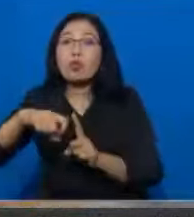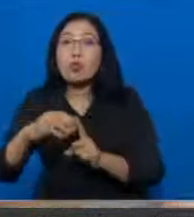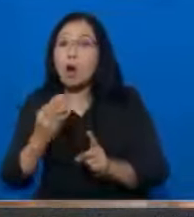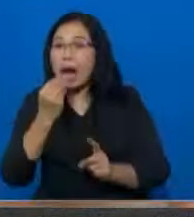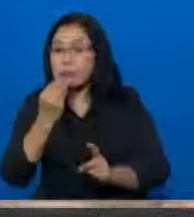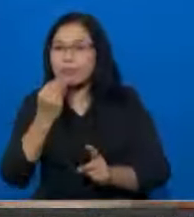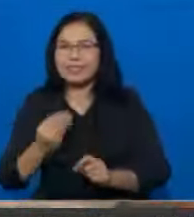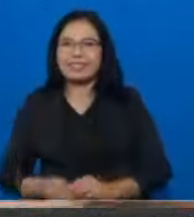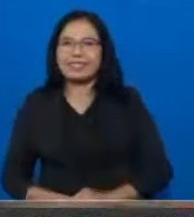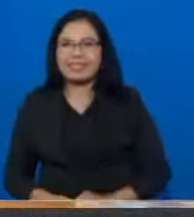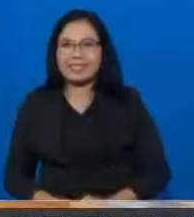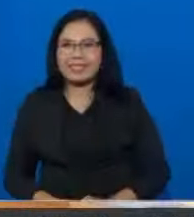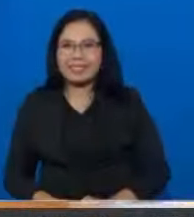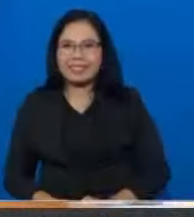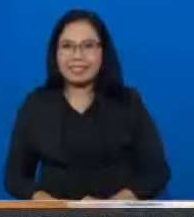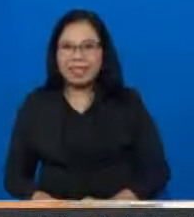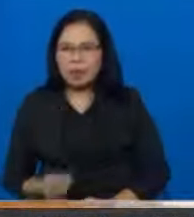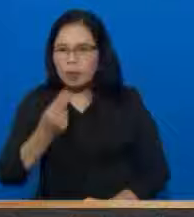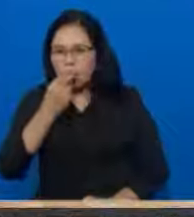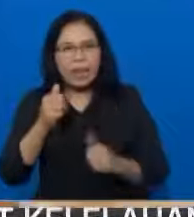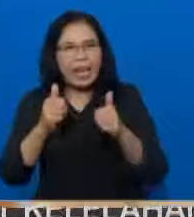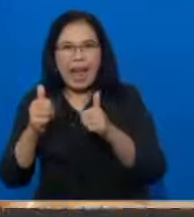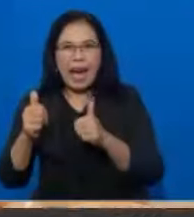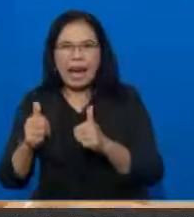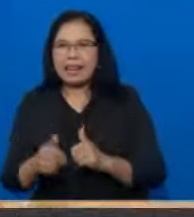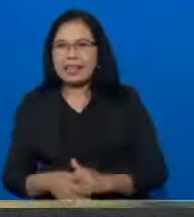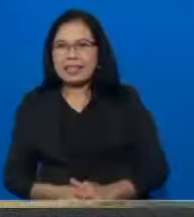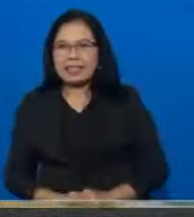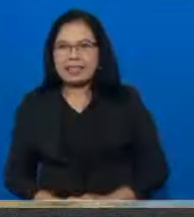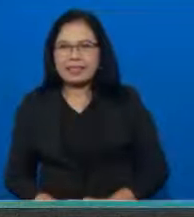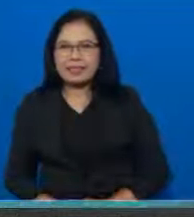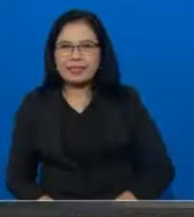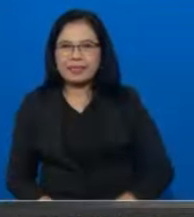Goreng hingga kerupuk mengembang sempurna dan tiriskan.